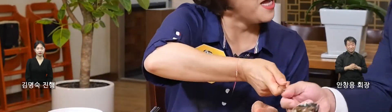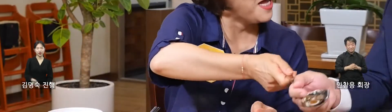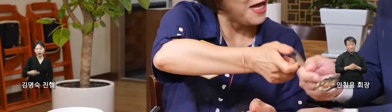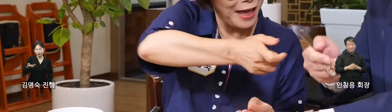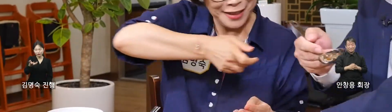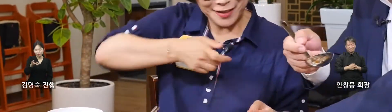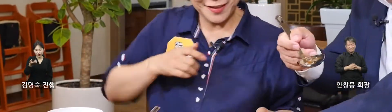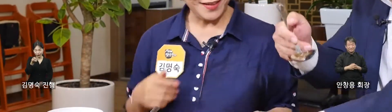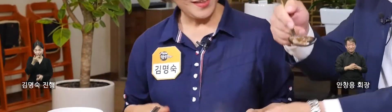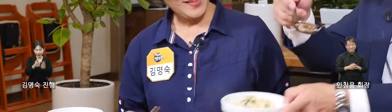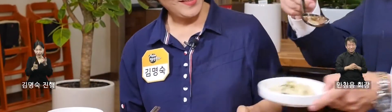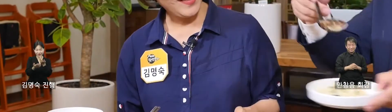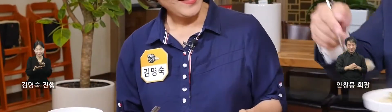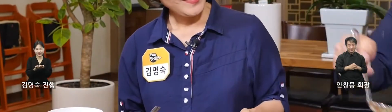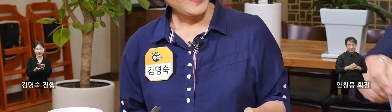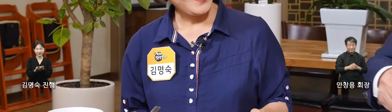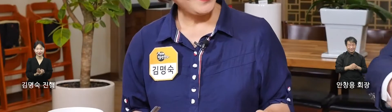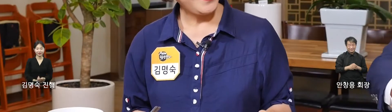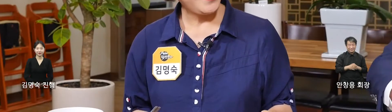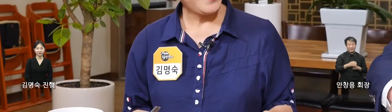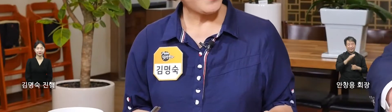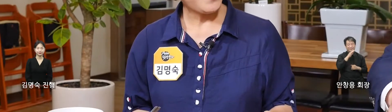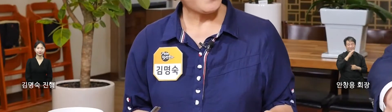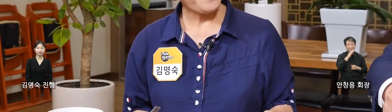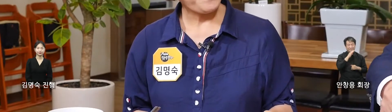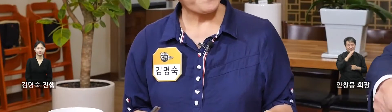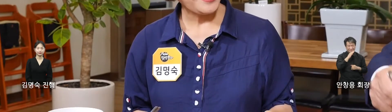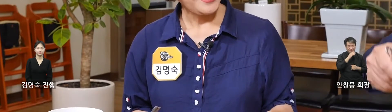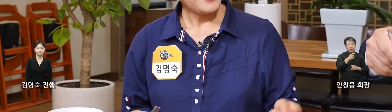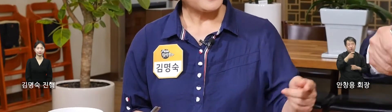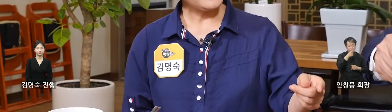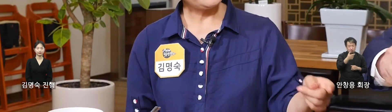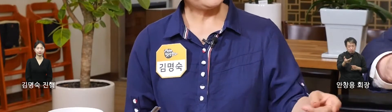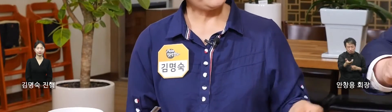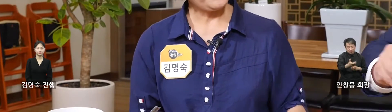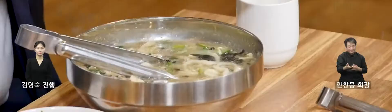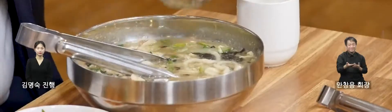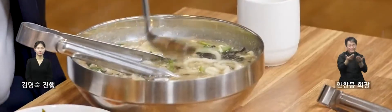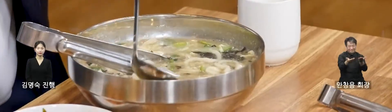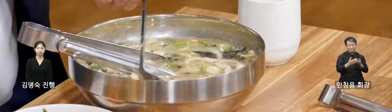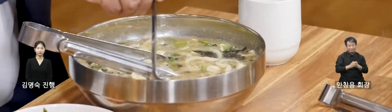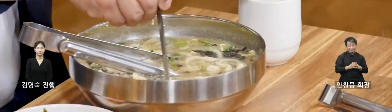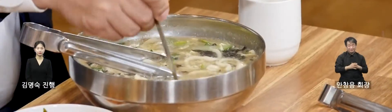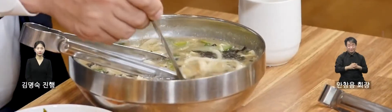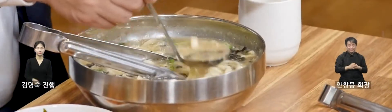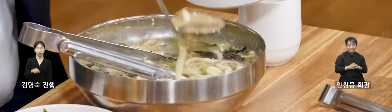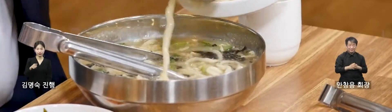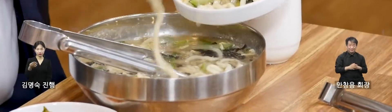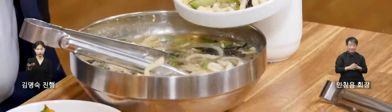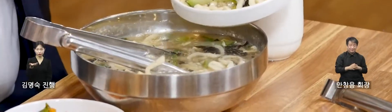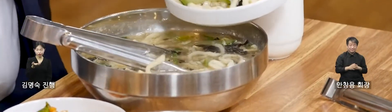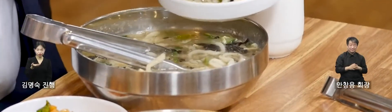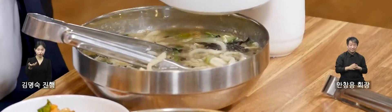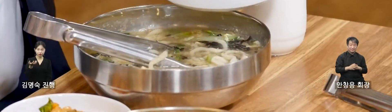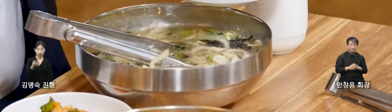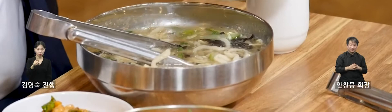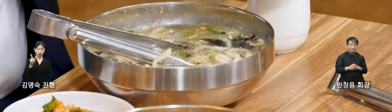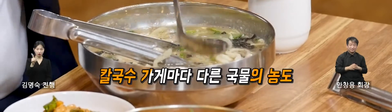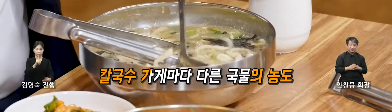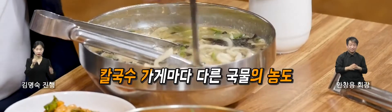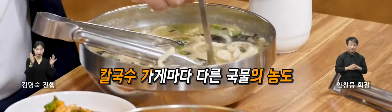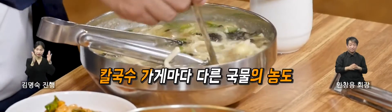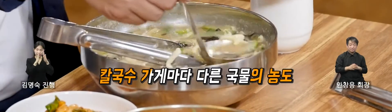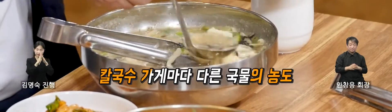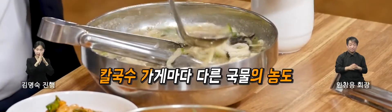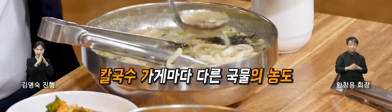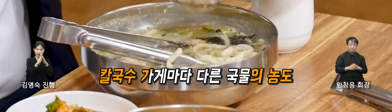국물? 그렇죠. 칼국수는 네. 국물이죠. 그러니까 이 국물도 보면 어느 집은 국물이